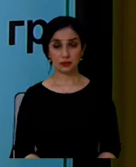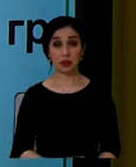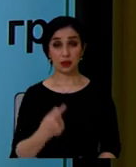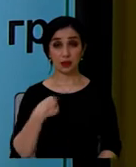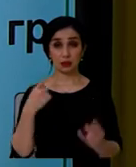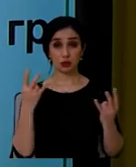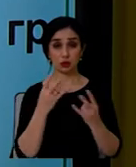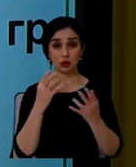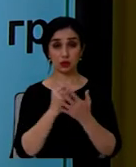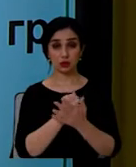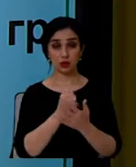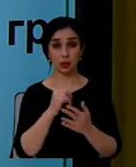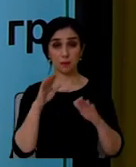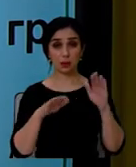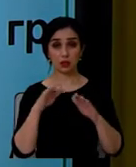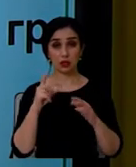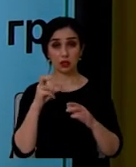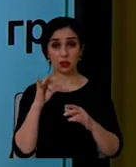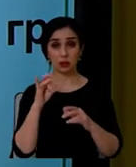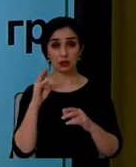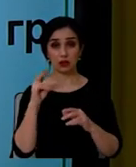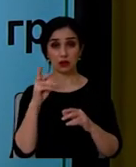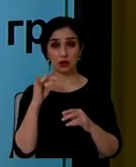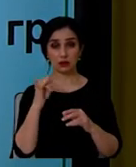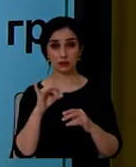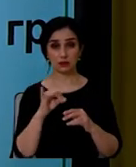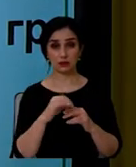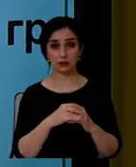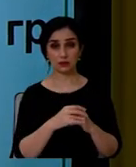Нам нужно найти массу хлорида калия.